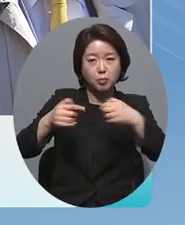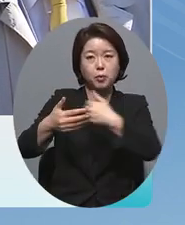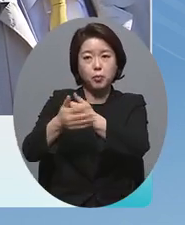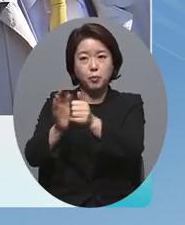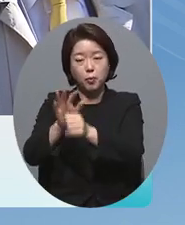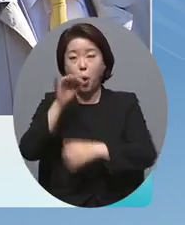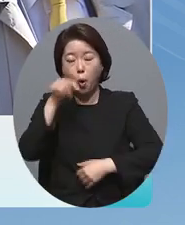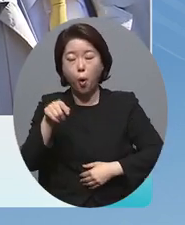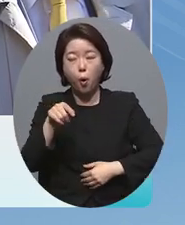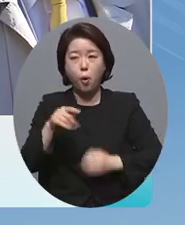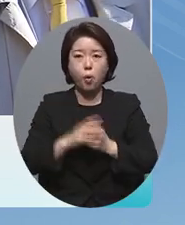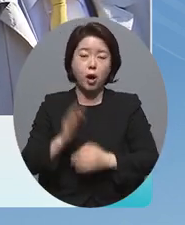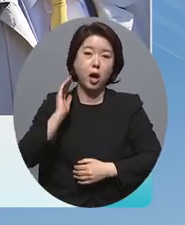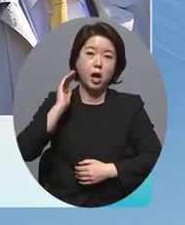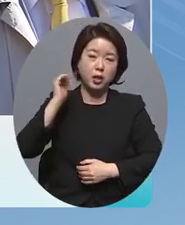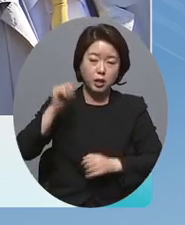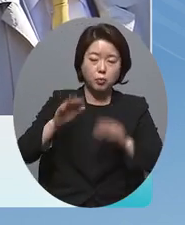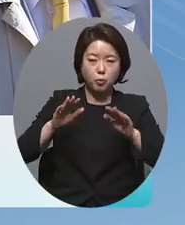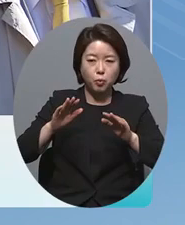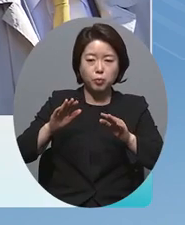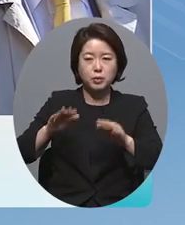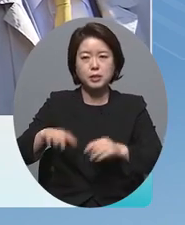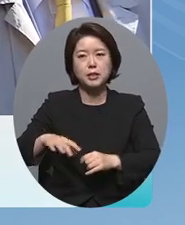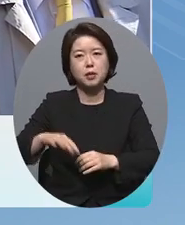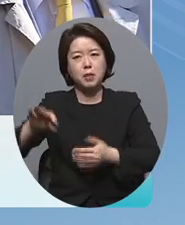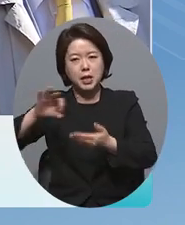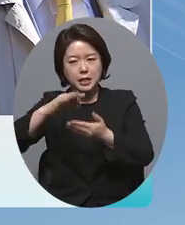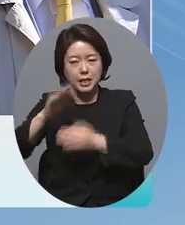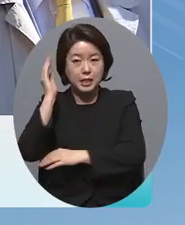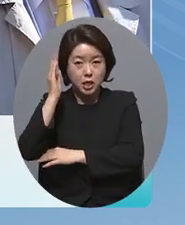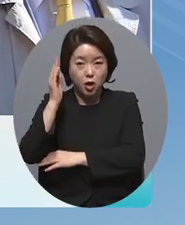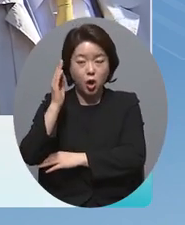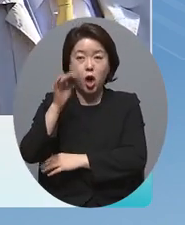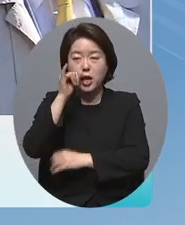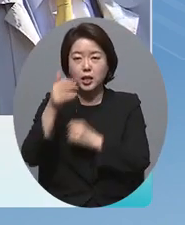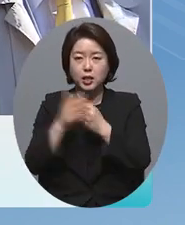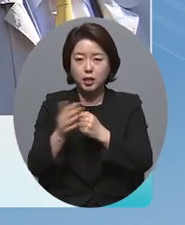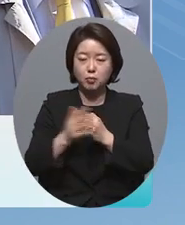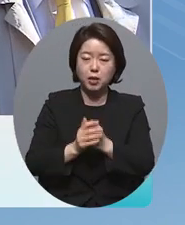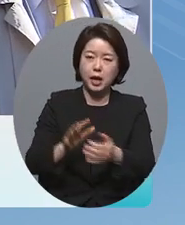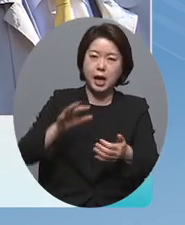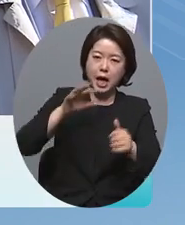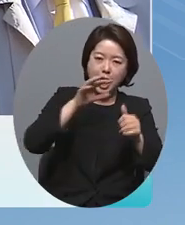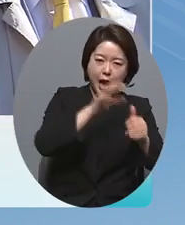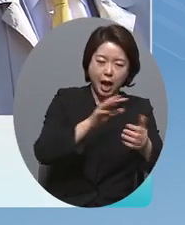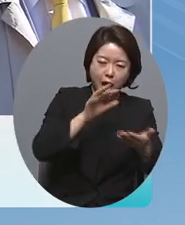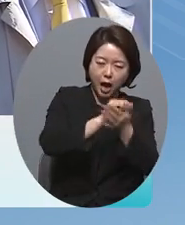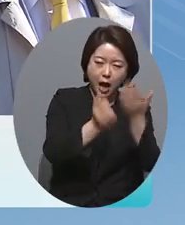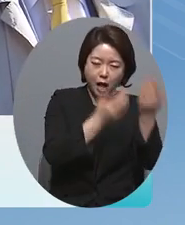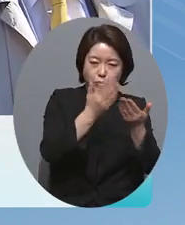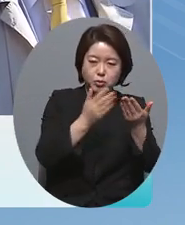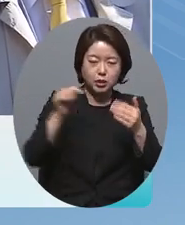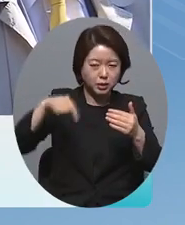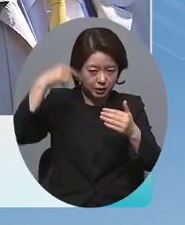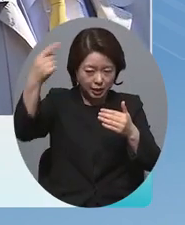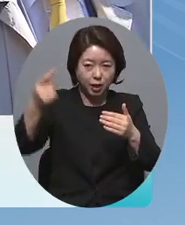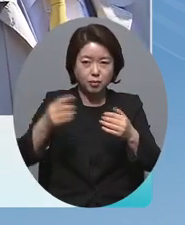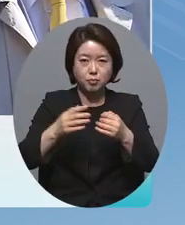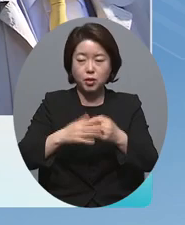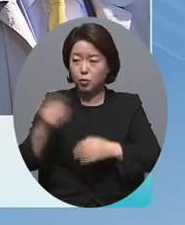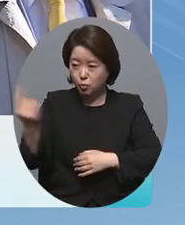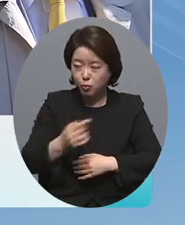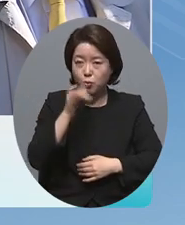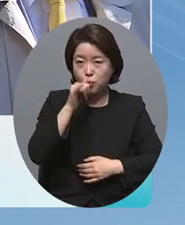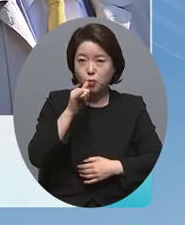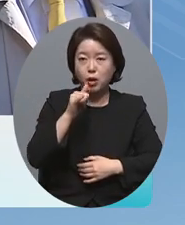같아요. 오늘 대통령 시정연설도 있으니까 압수수색은 뭐 이후로 한다든지 뭐 집행하러 온다든지 근데